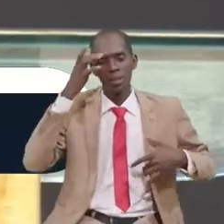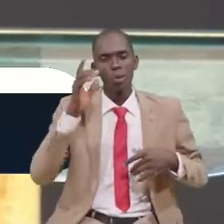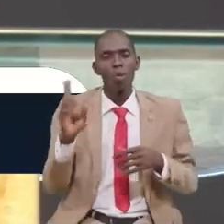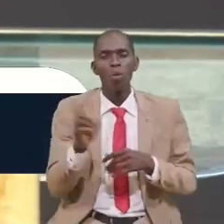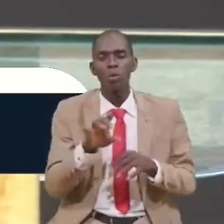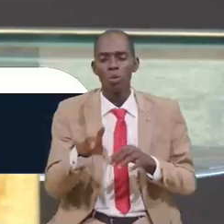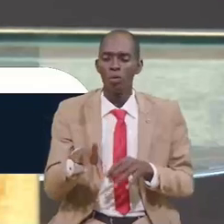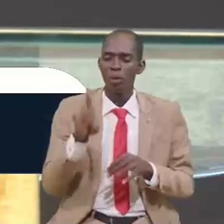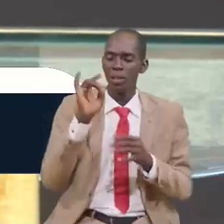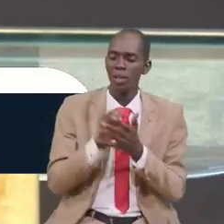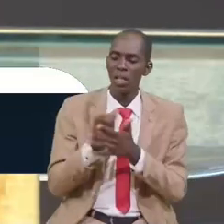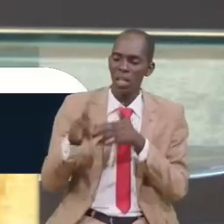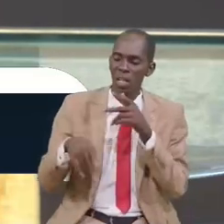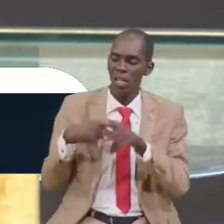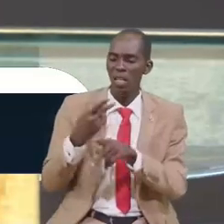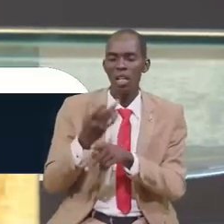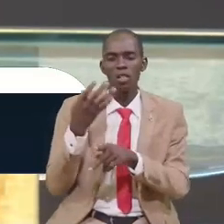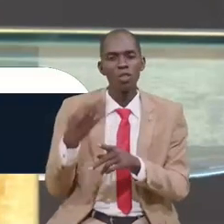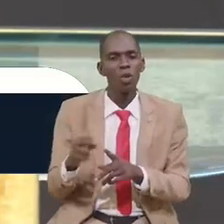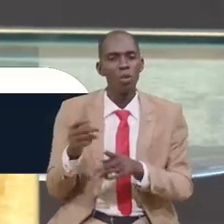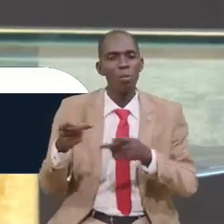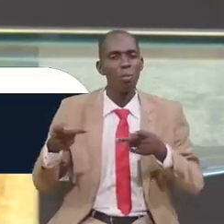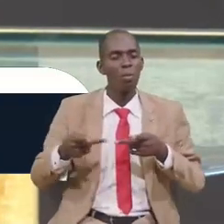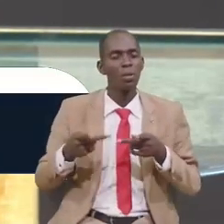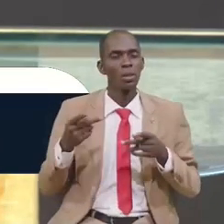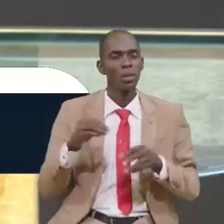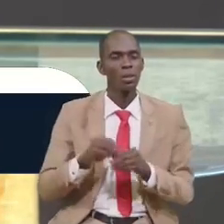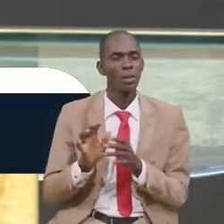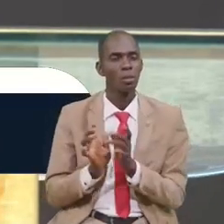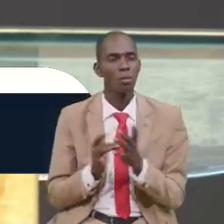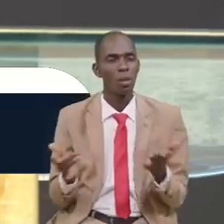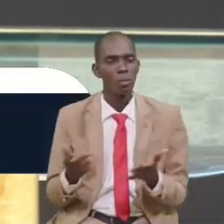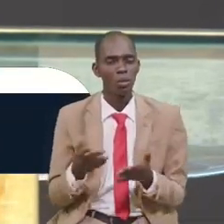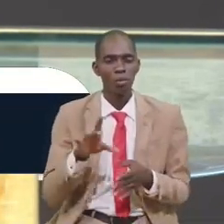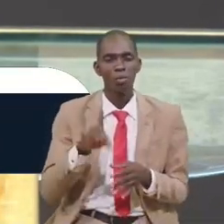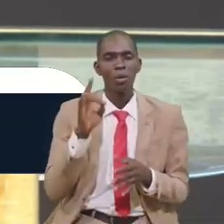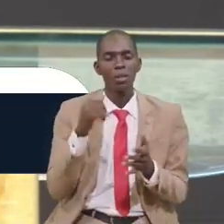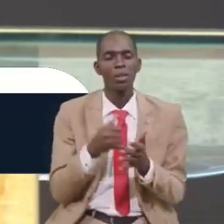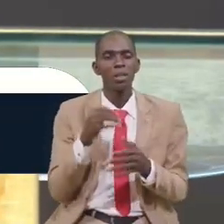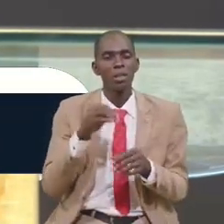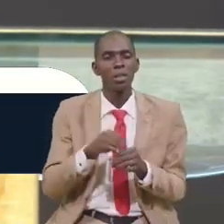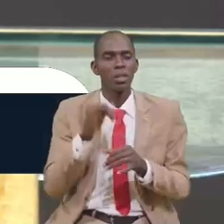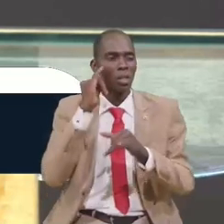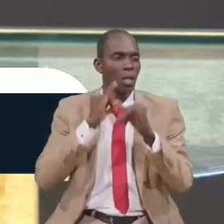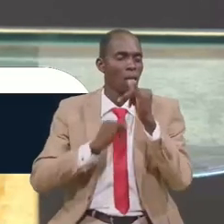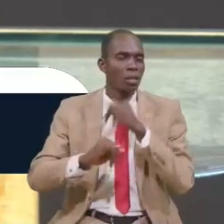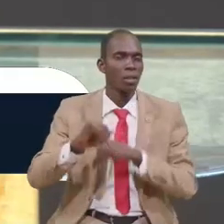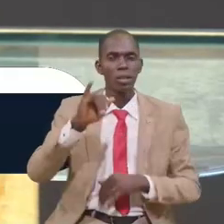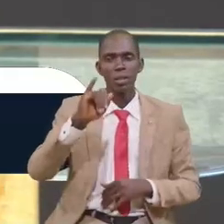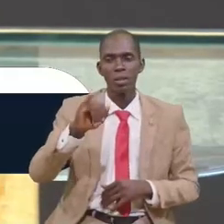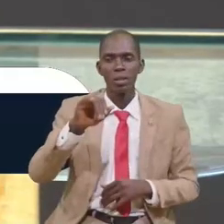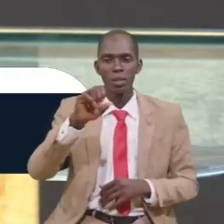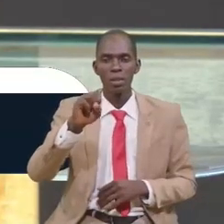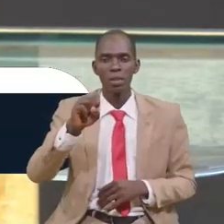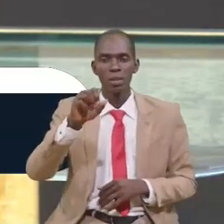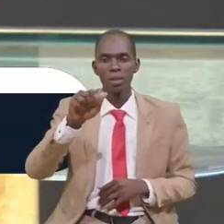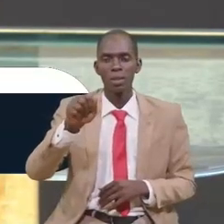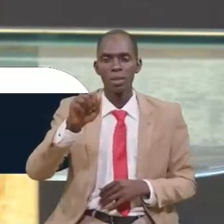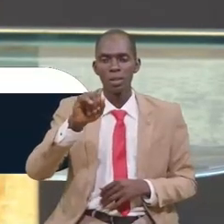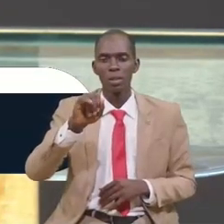vous allez trouver cette prophétie? Allons à Esaïe 53. Esaïe